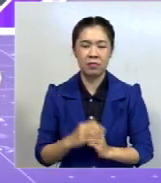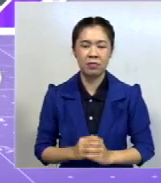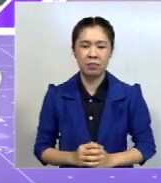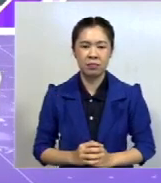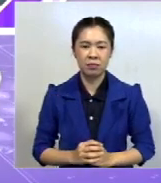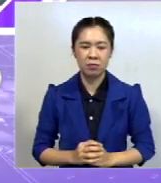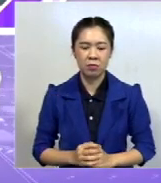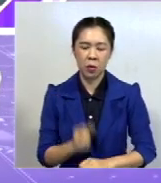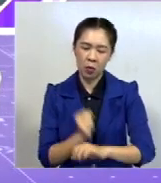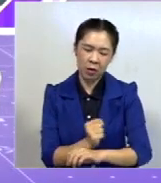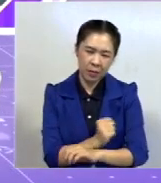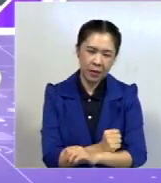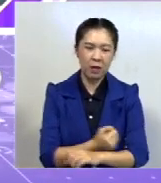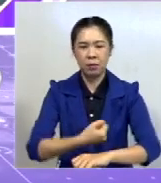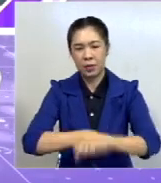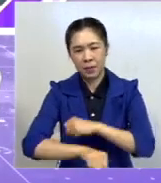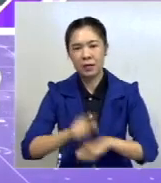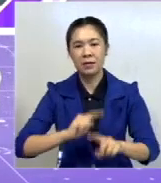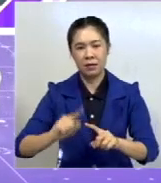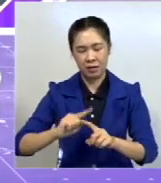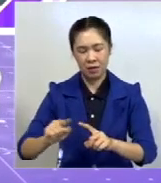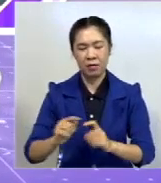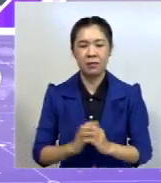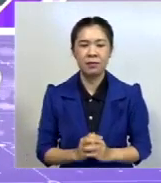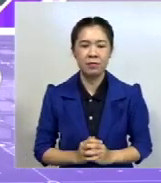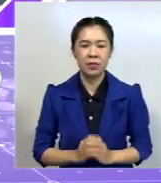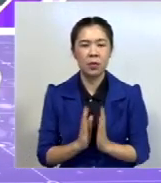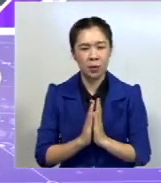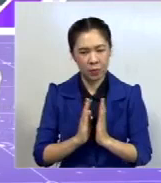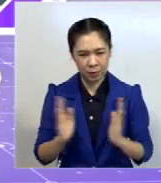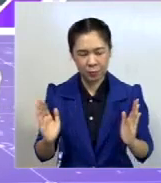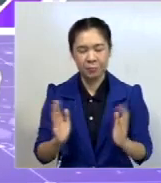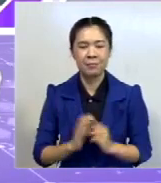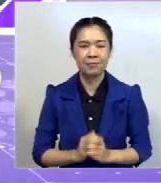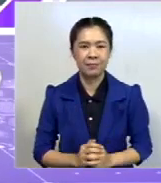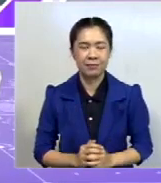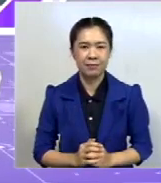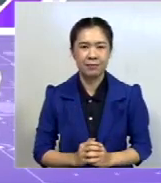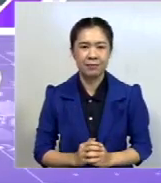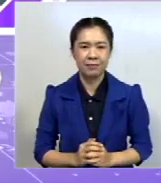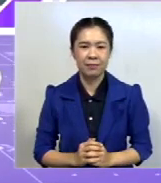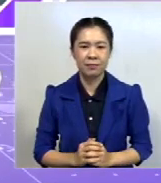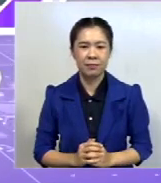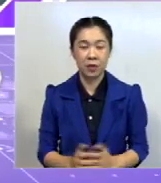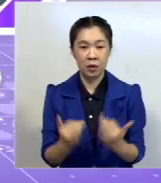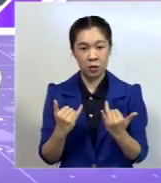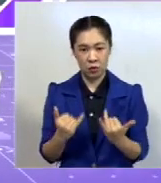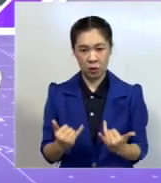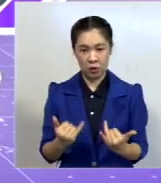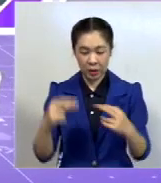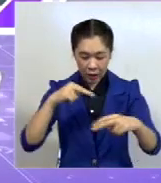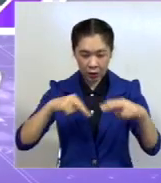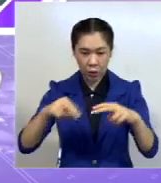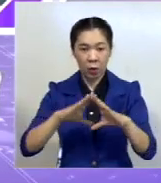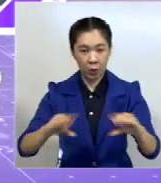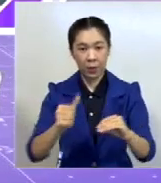ใช้สรรพกำลังทุกอย่างเท่าที่มีนะครับผมว่าอันนี้ก็ต้องขอบคุณทุกท่านที่ผู้นำเรียนนะครับ ค่ะตอนนี้คือยืนยันว่าควบคุมได้